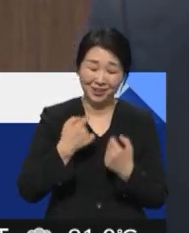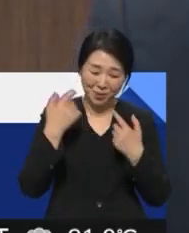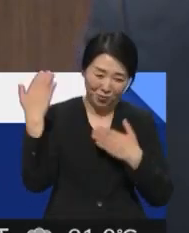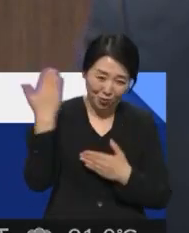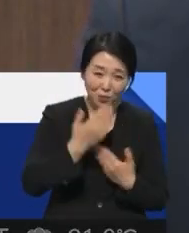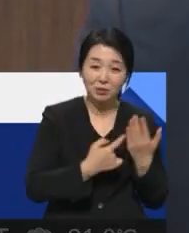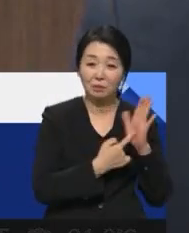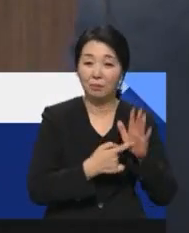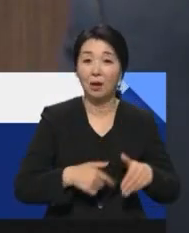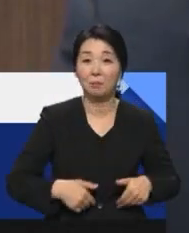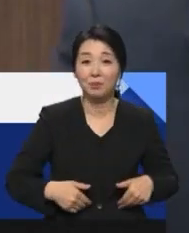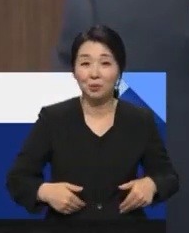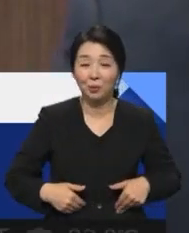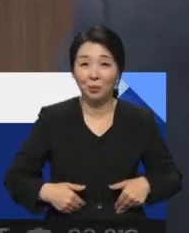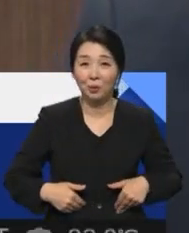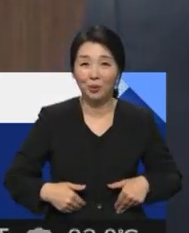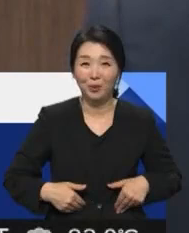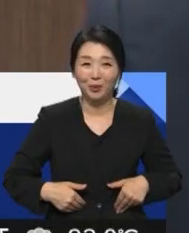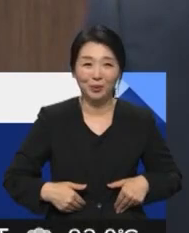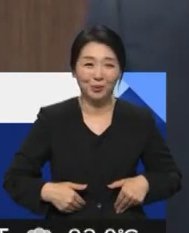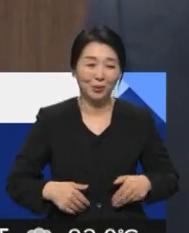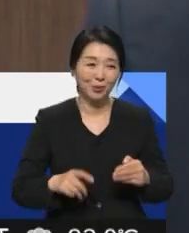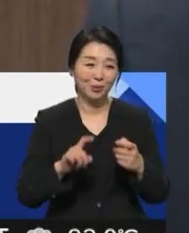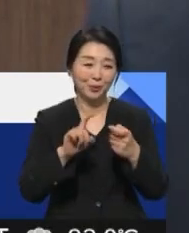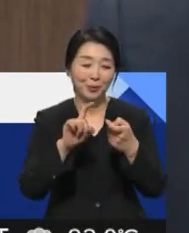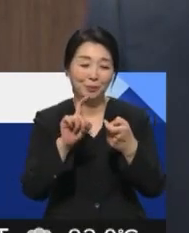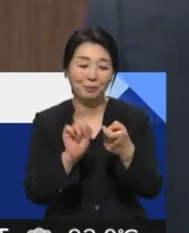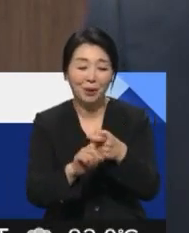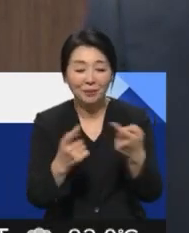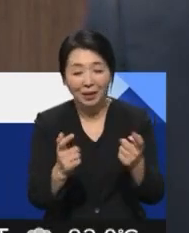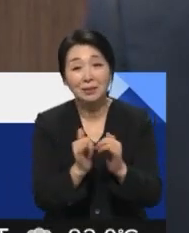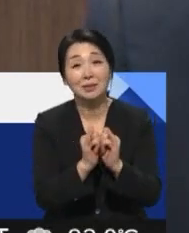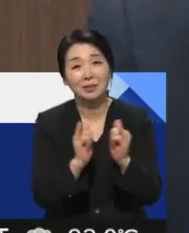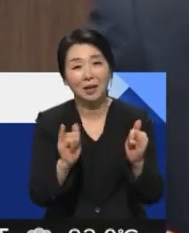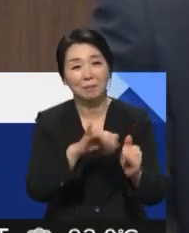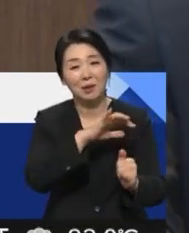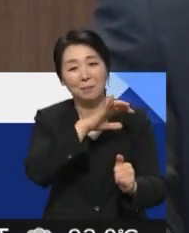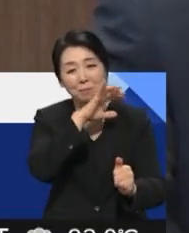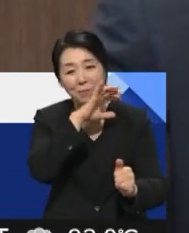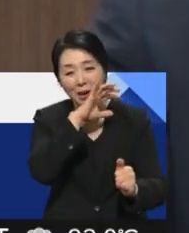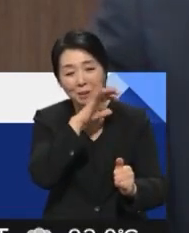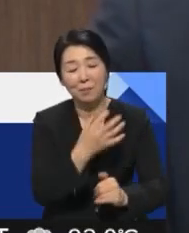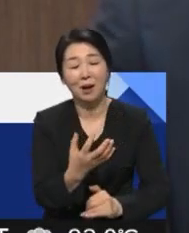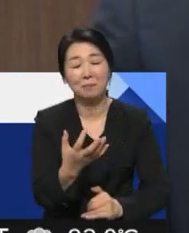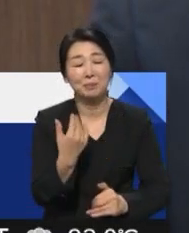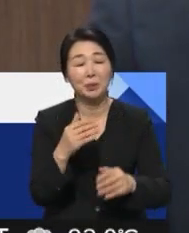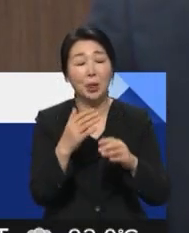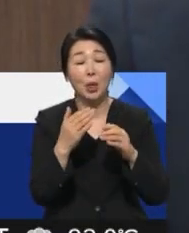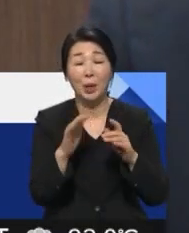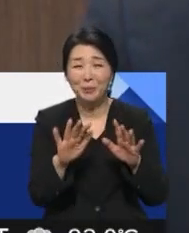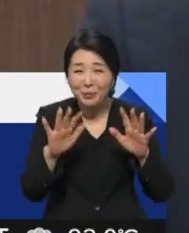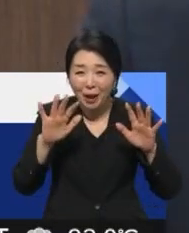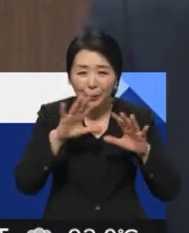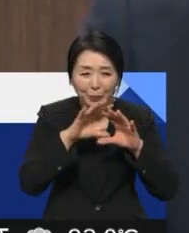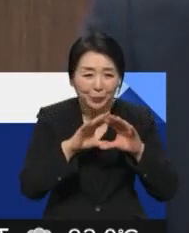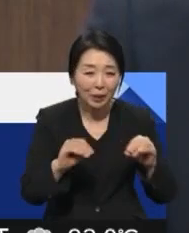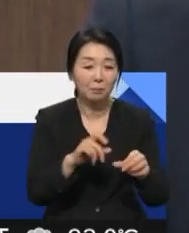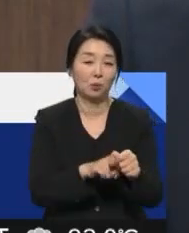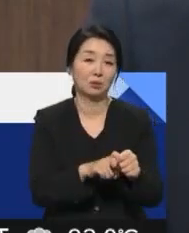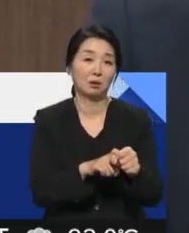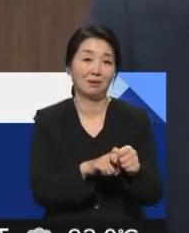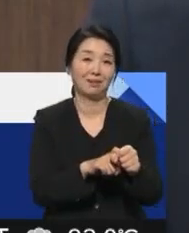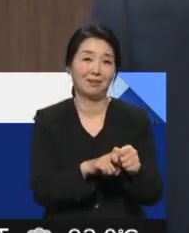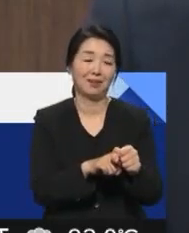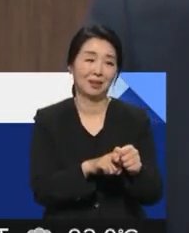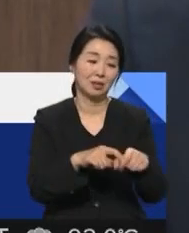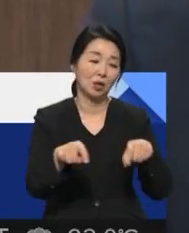드러내면서 비명계의 여러 가지 반발들을 어쩌면 사전 억제하겠다는 의지가 담겼던 것이다.